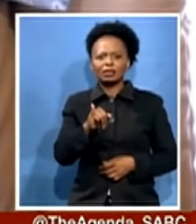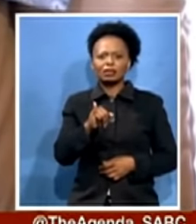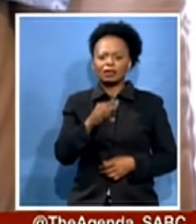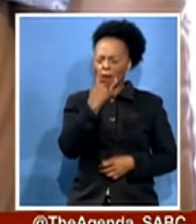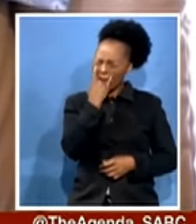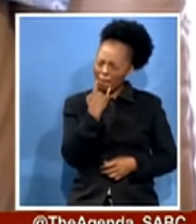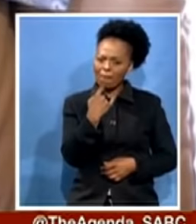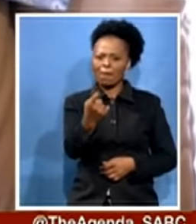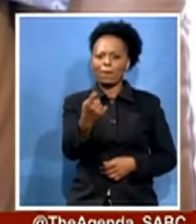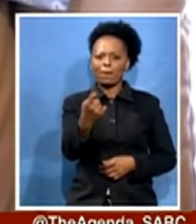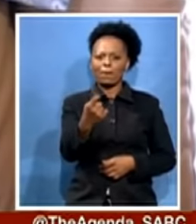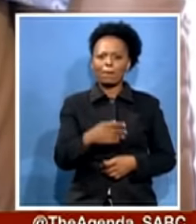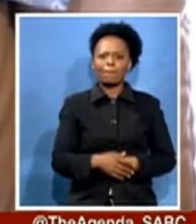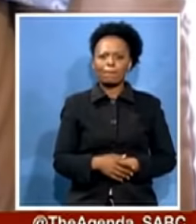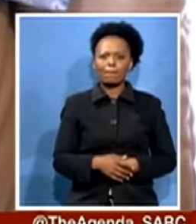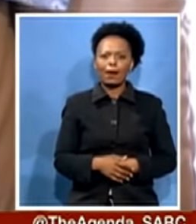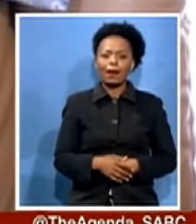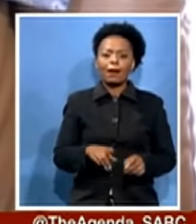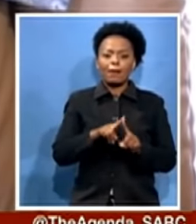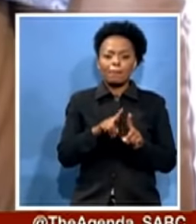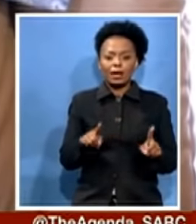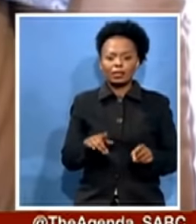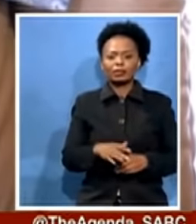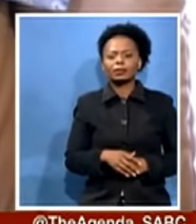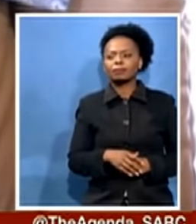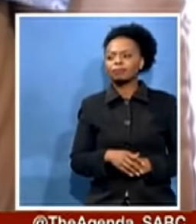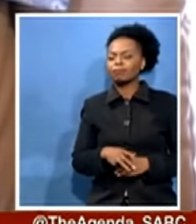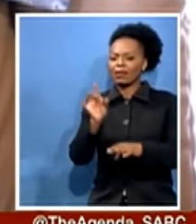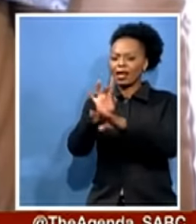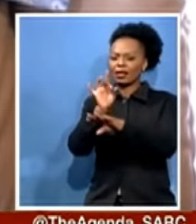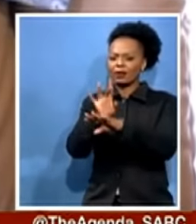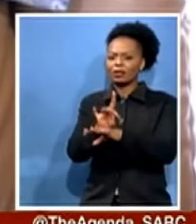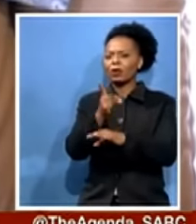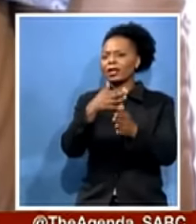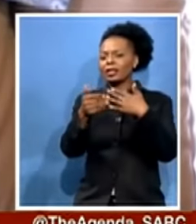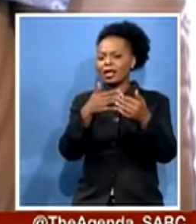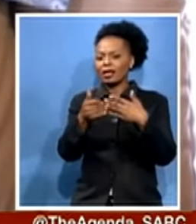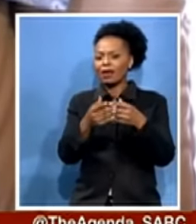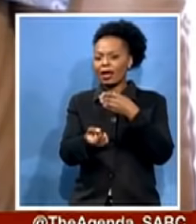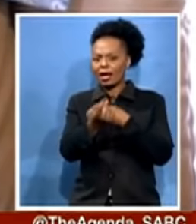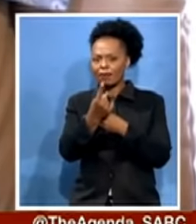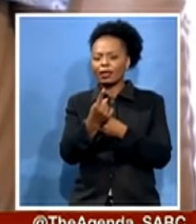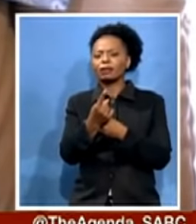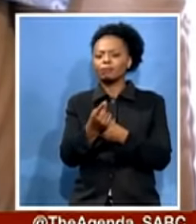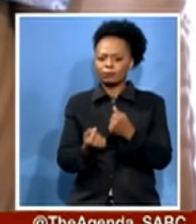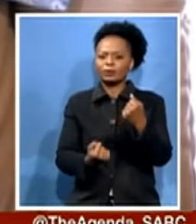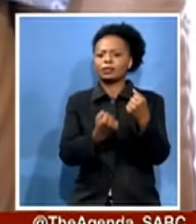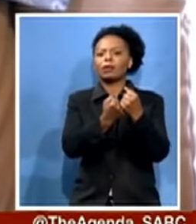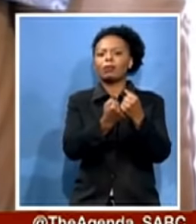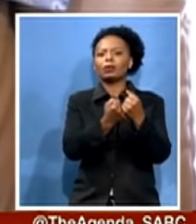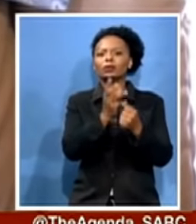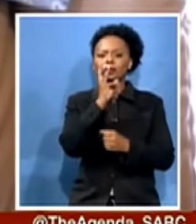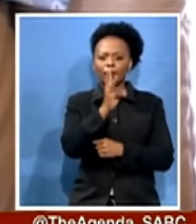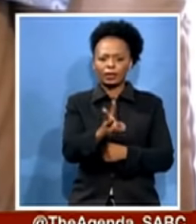ukuthi whatever eyenzakalayo sinawe. Njengamanje ngoba ugogo